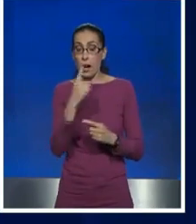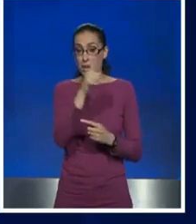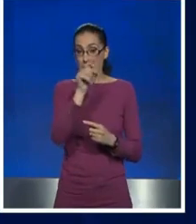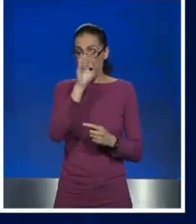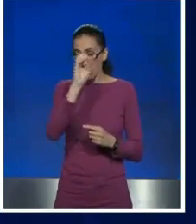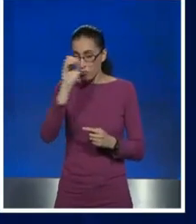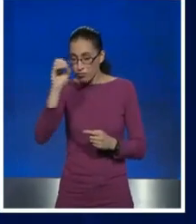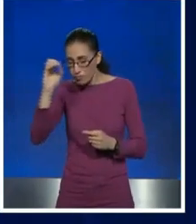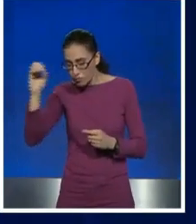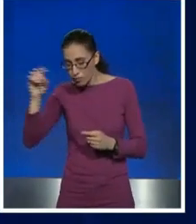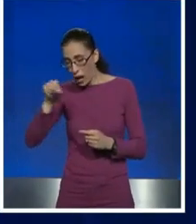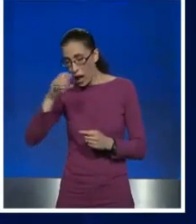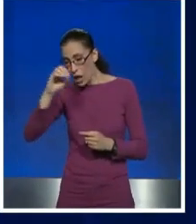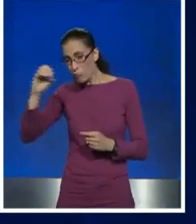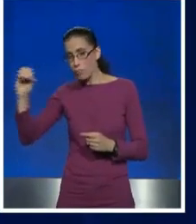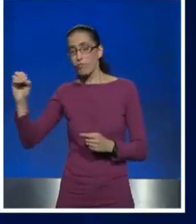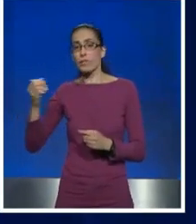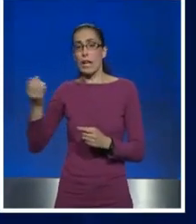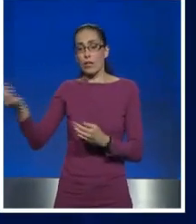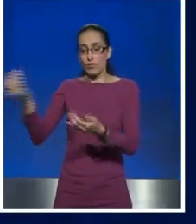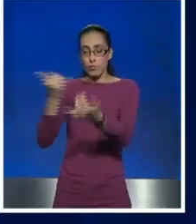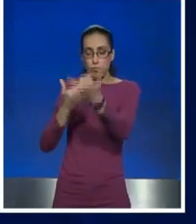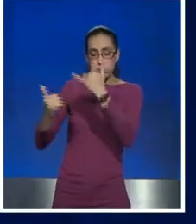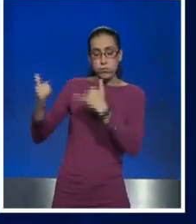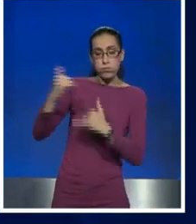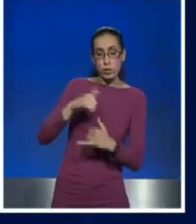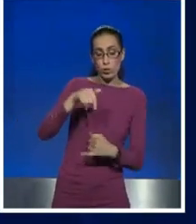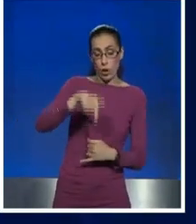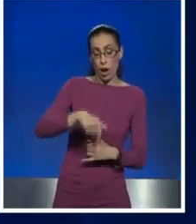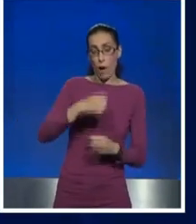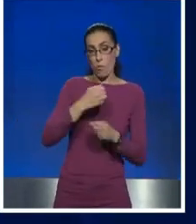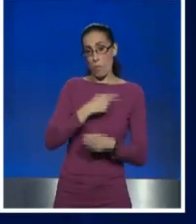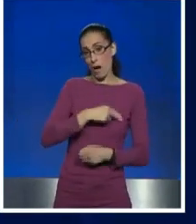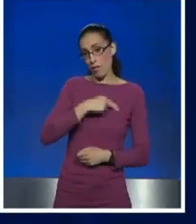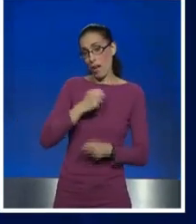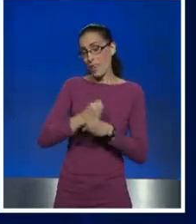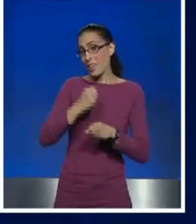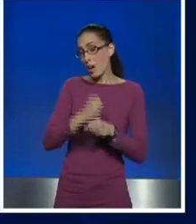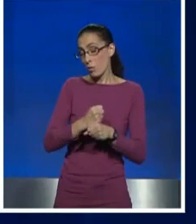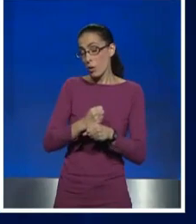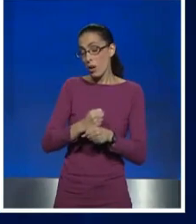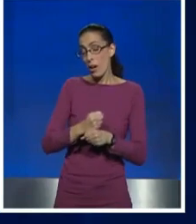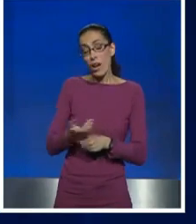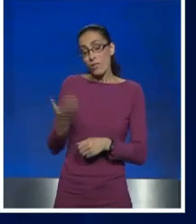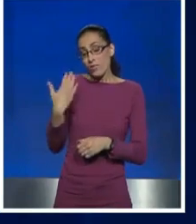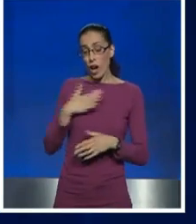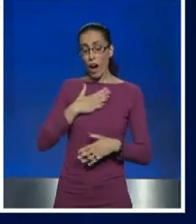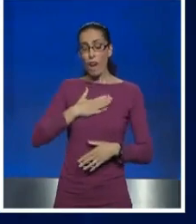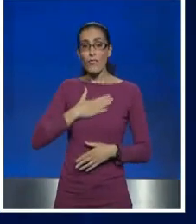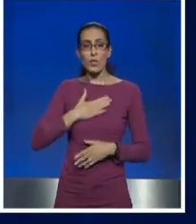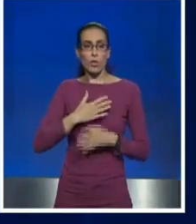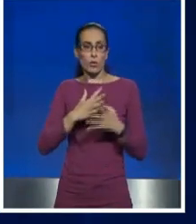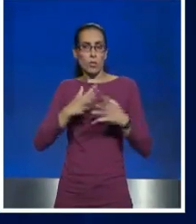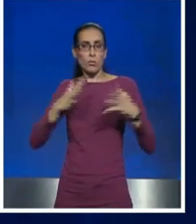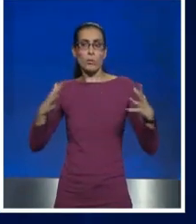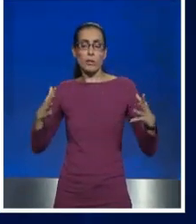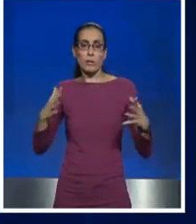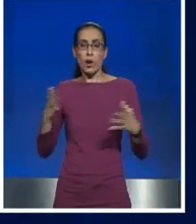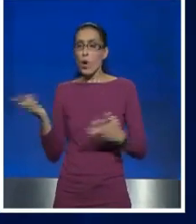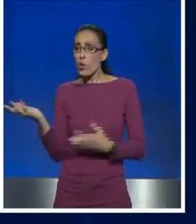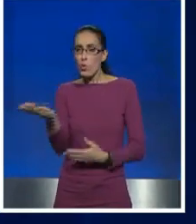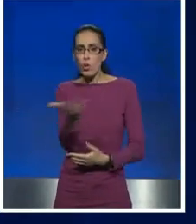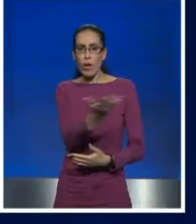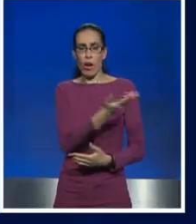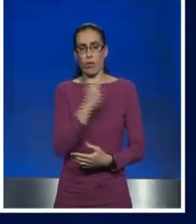tal-ufta ħaddima barranin li daħlu u qegħdin jaħdmu f'pajjiżna diġà affettwawna u affettwawna bil-kbir, smajna li kulħadd